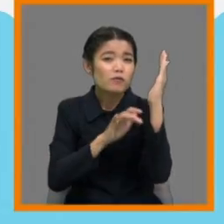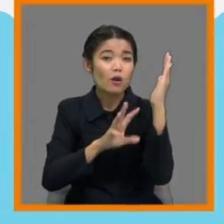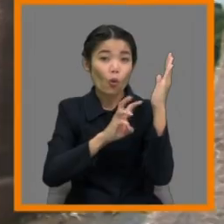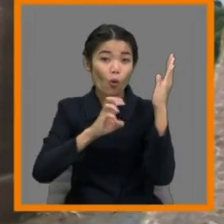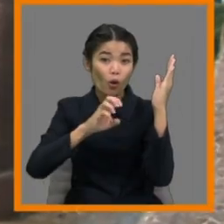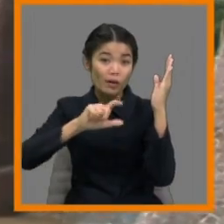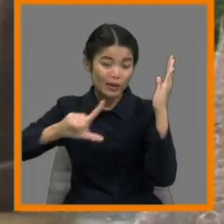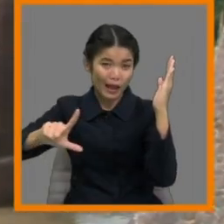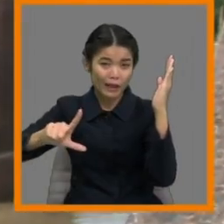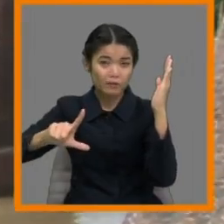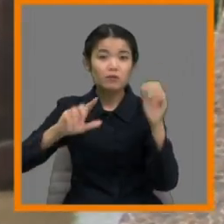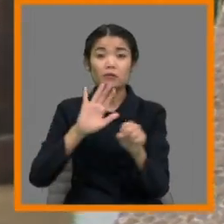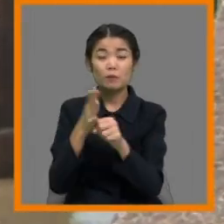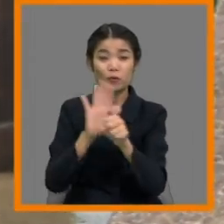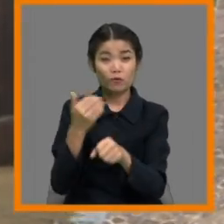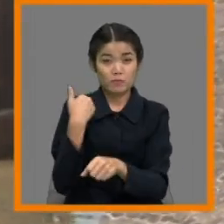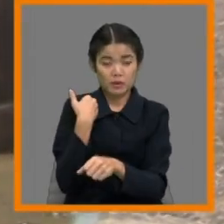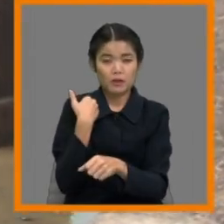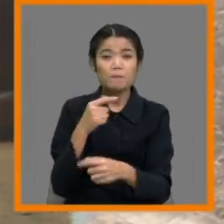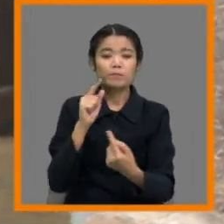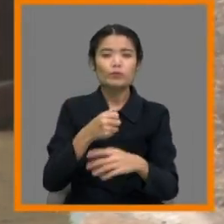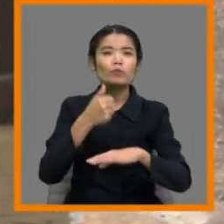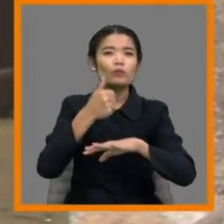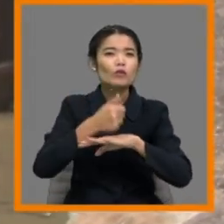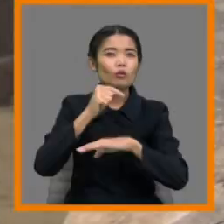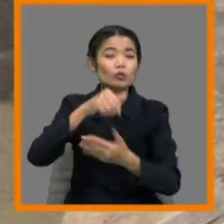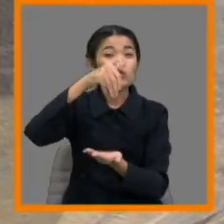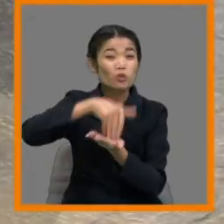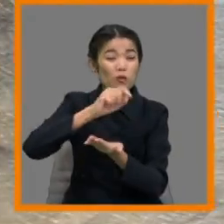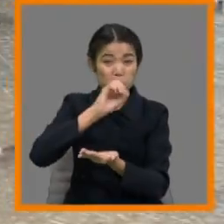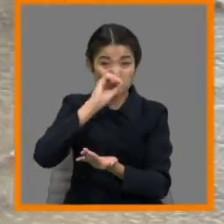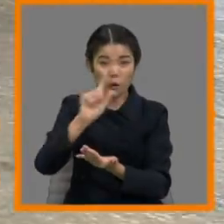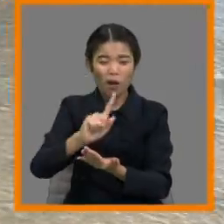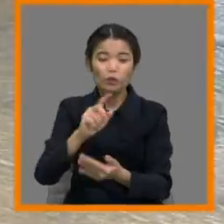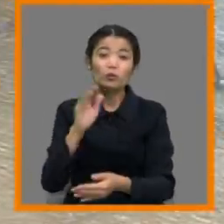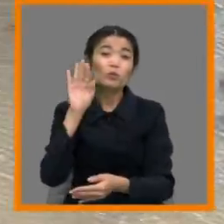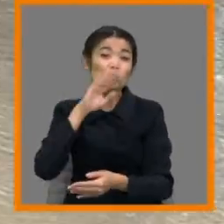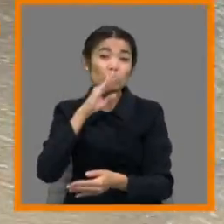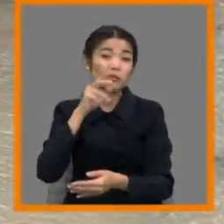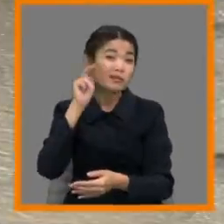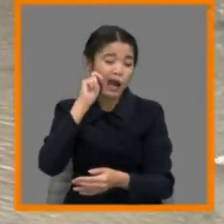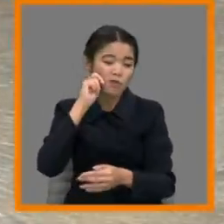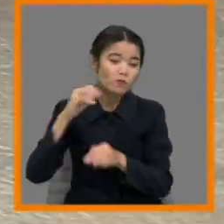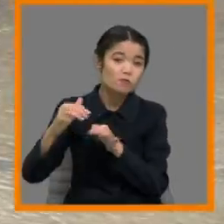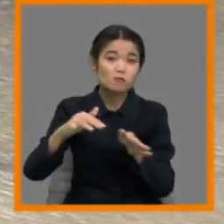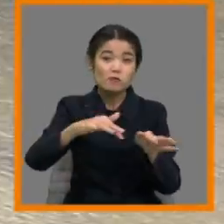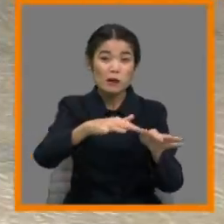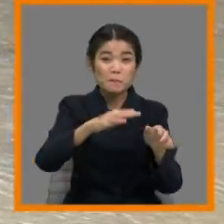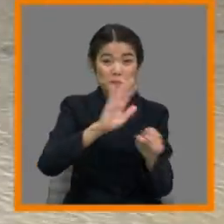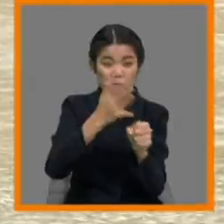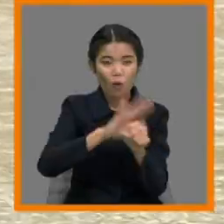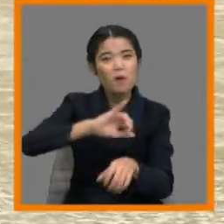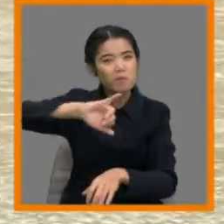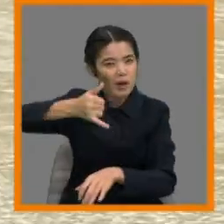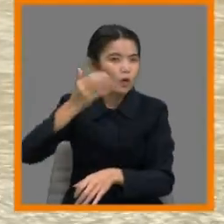ท่านั้นรองศาสตราจารย์เสรีมองว่าเมื่อเกษตรกรต้องการน้ำแต่มีน้ำไม่พอใช้เช่นนี้ในไม่ช้าอาจเกิดการจลา